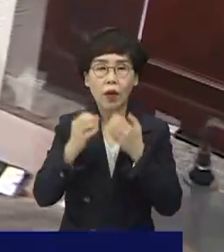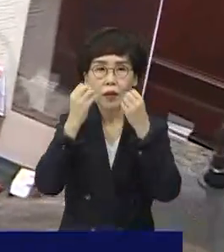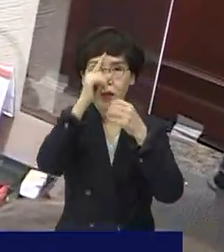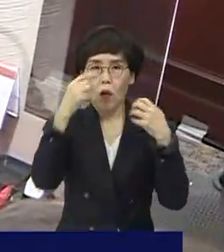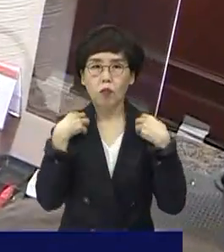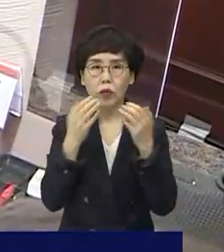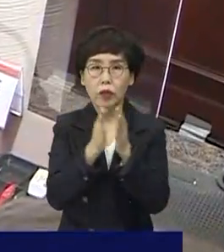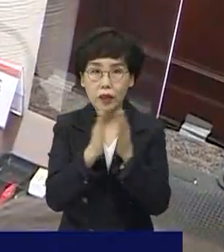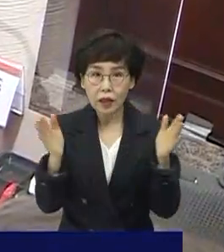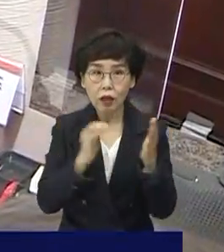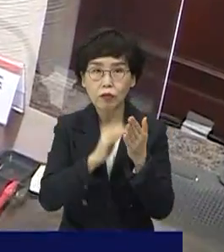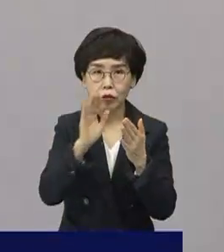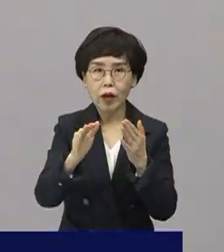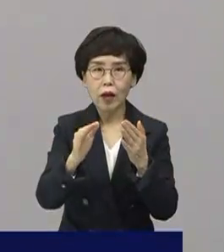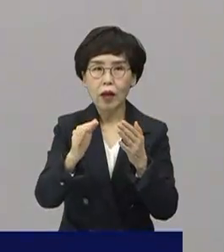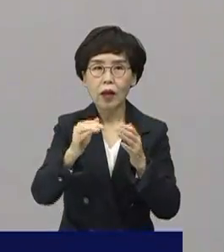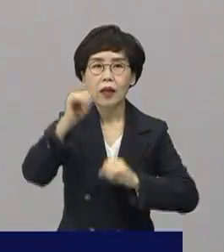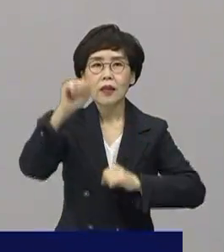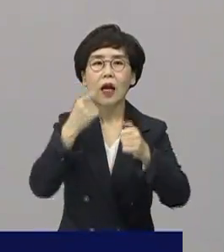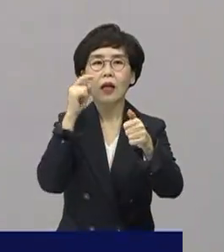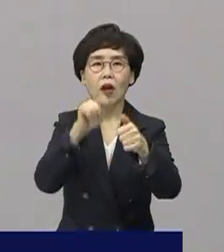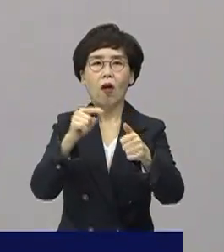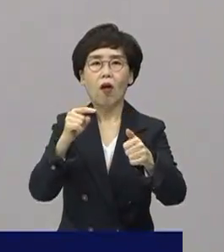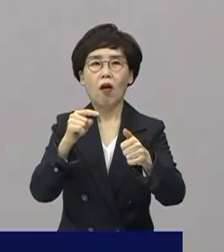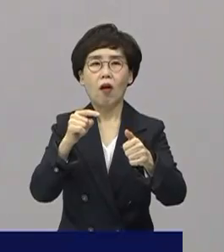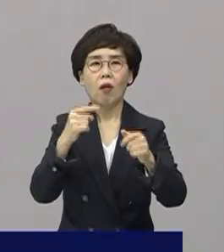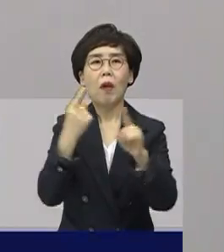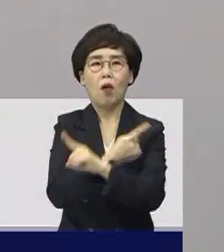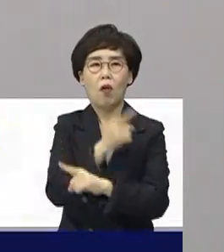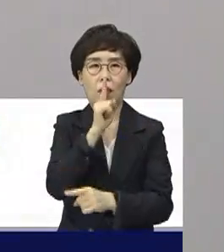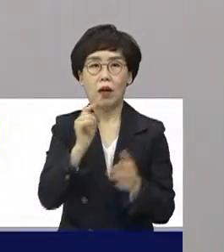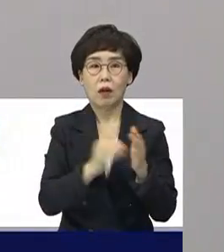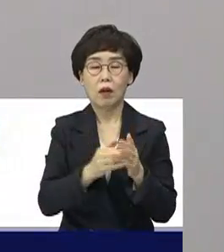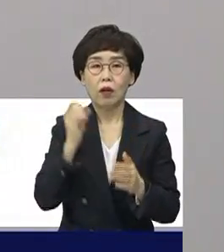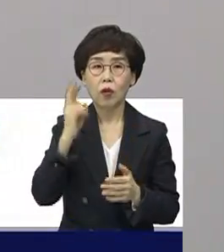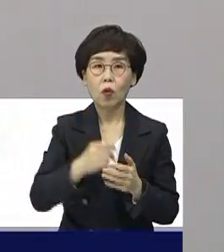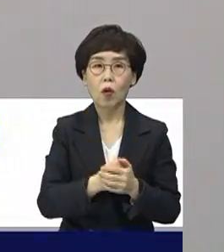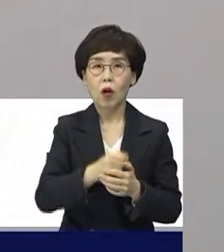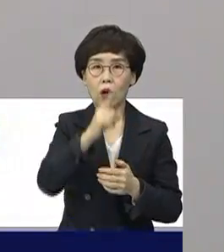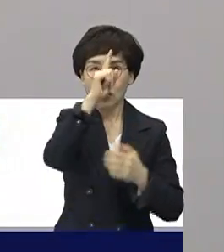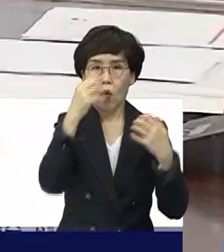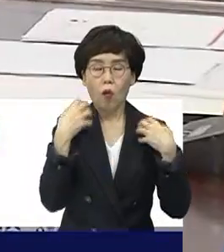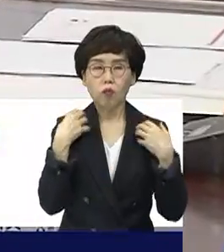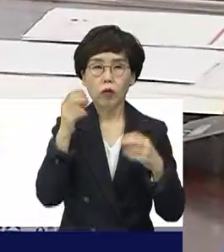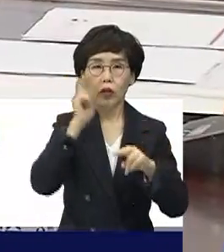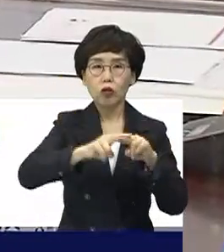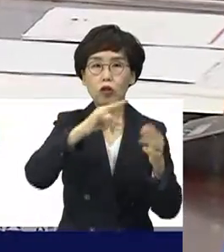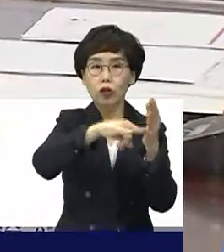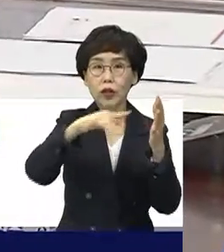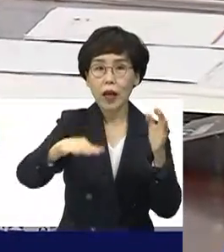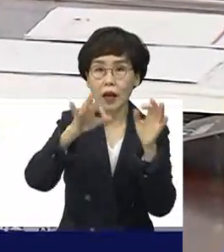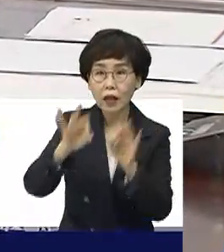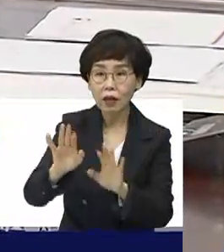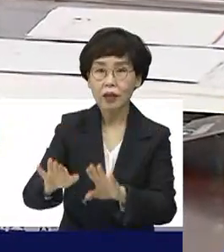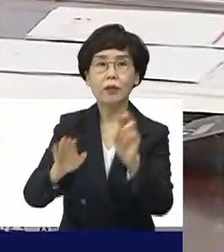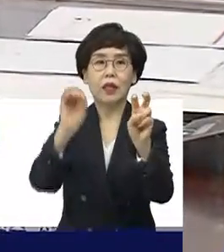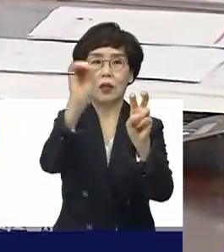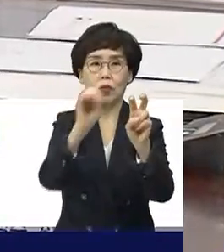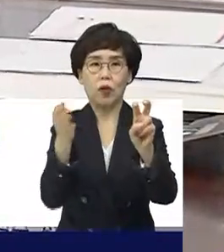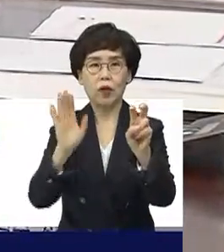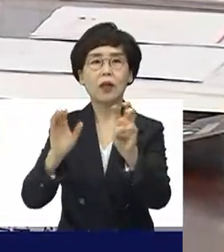즉시 시행령을 개정하겠다고 설명했습니다. 인수위는 또 정부의 유류세 인하폭을 현재